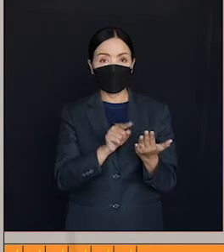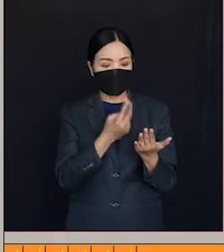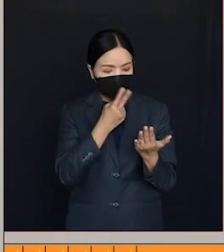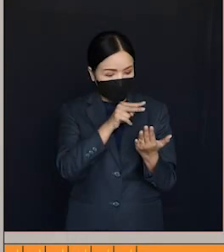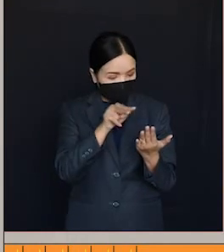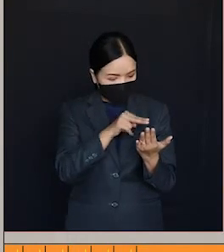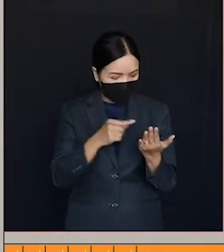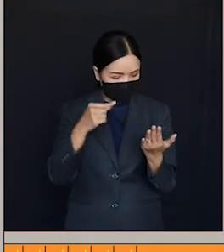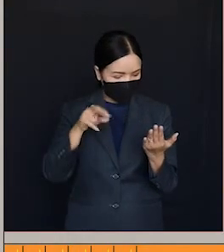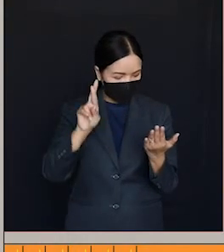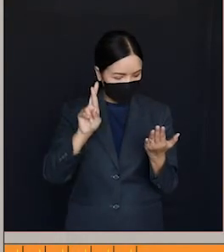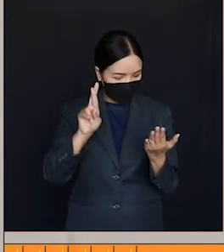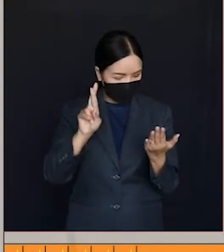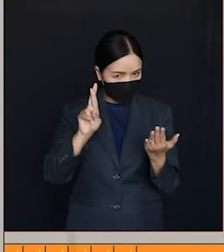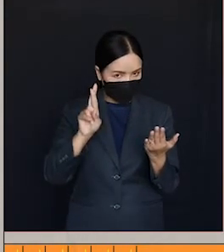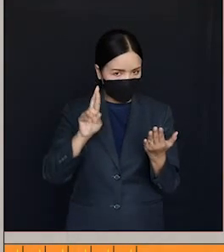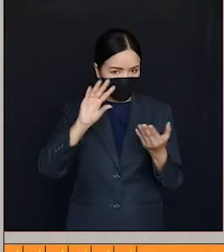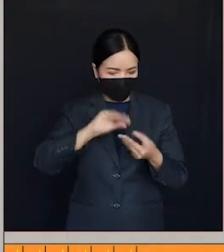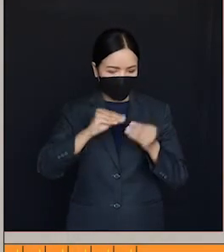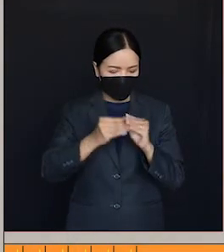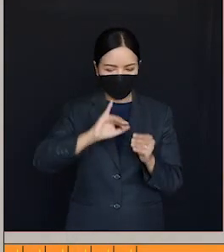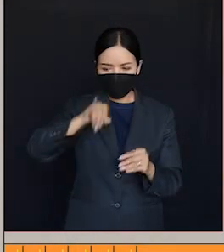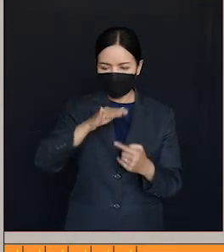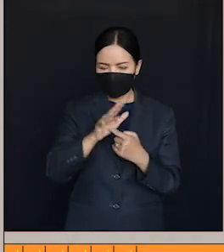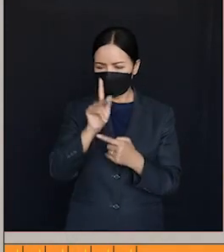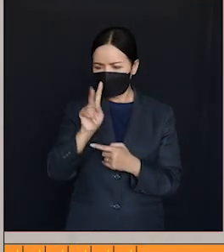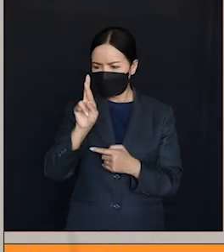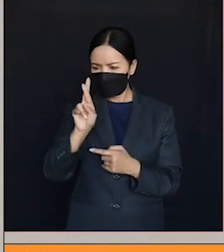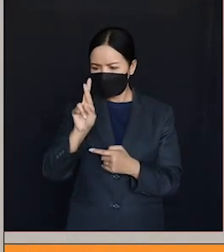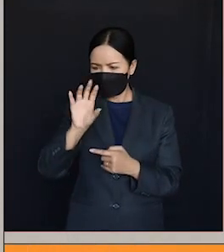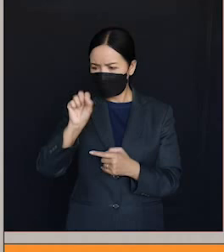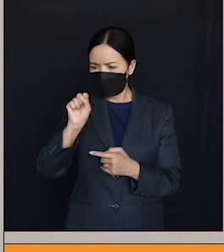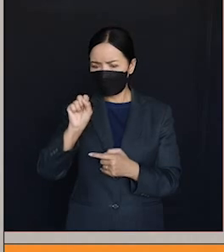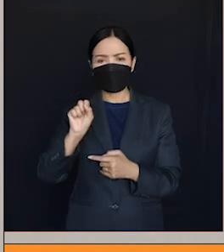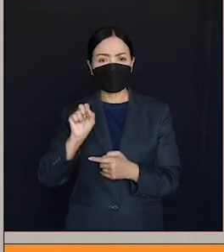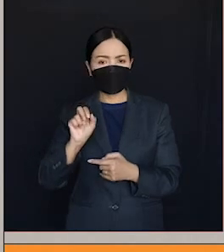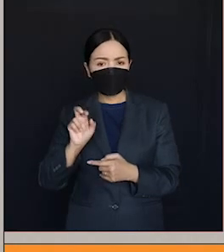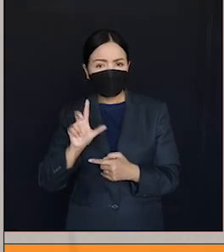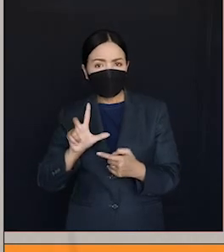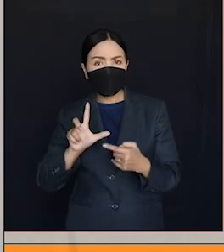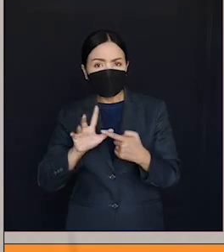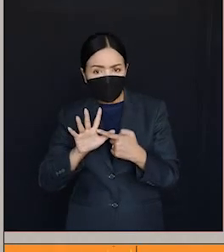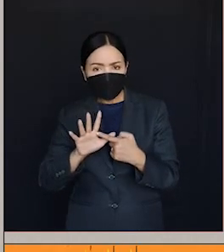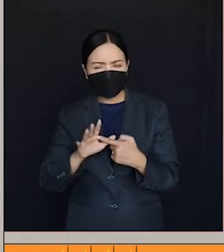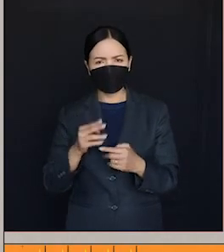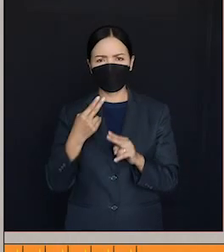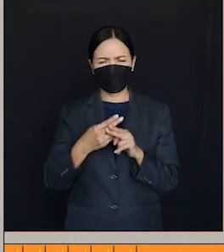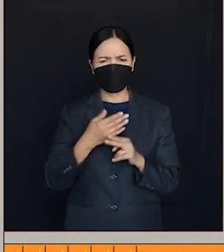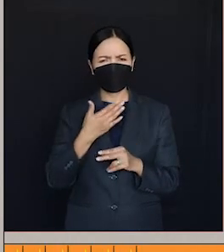า GR code รหัสจักรราชื่อเพราะมากค่ะ ค่ะ เดี๋ยวทีนี้เดี๋ยวเร